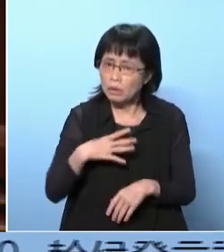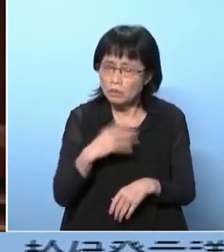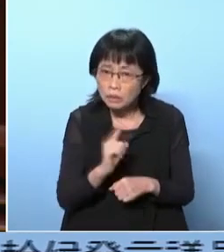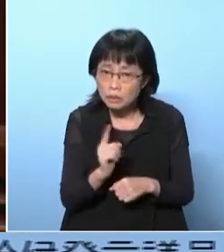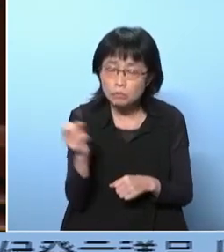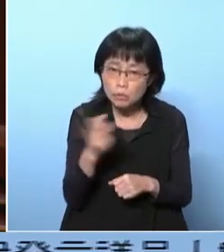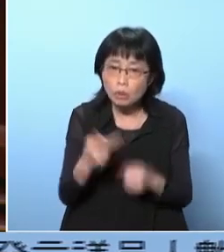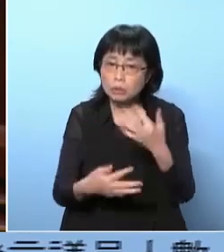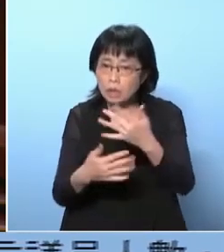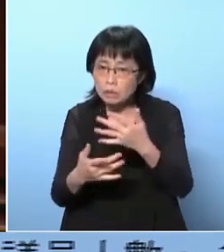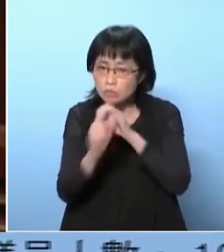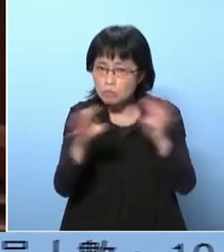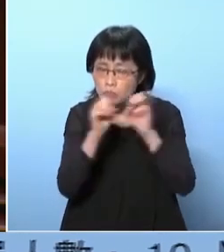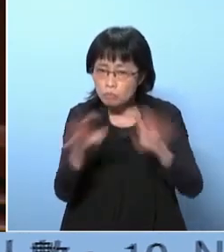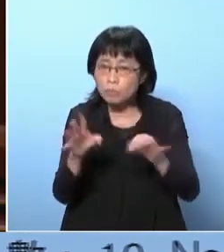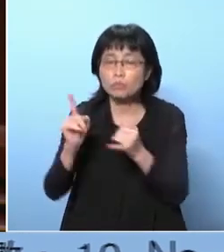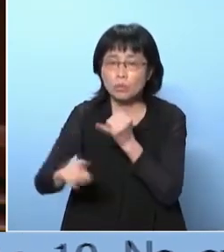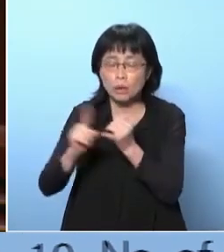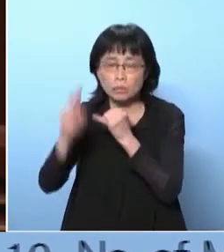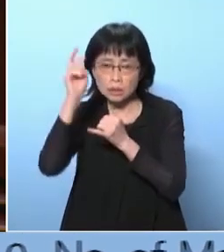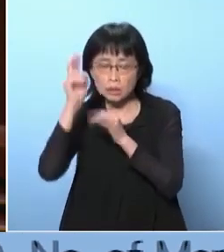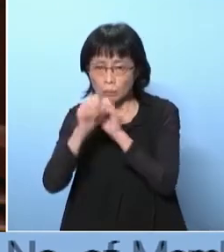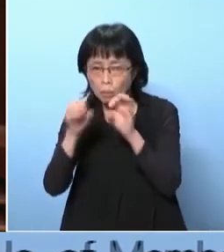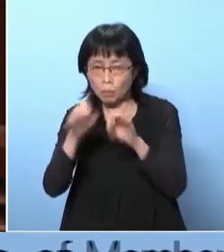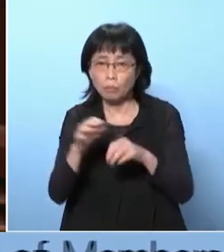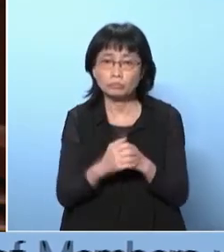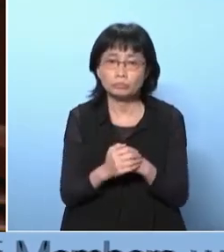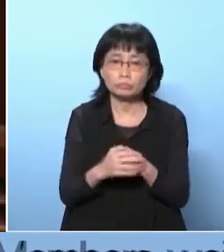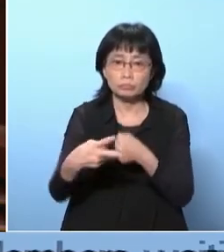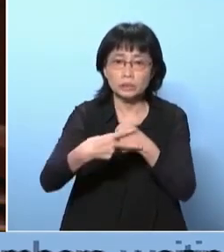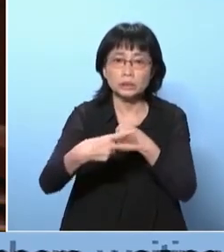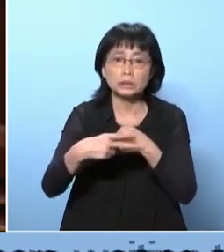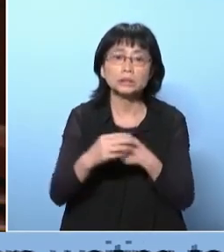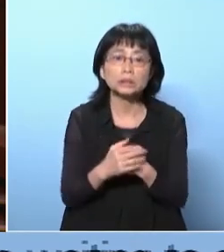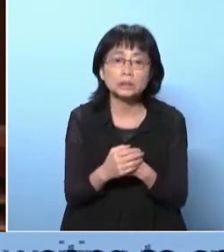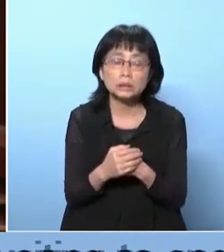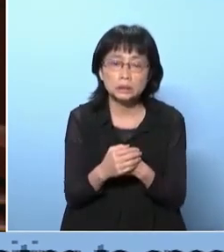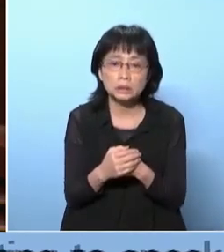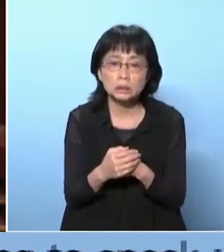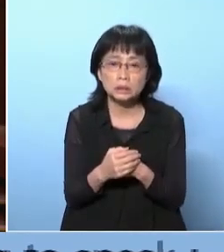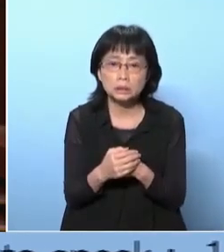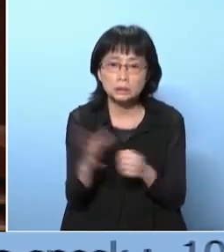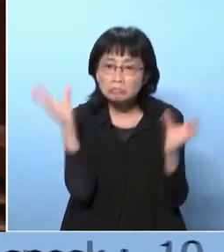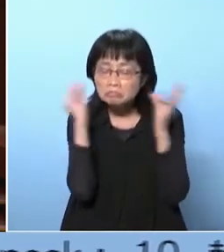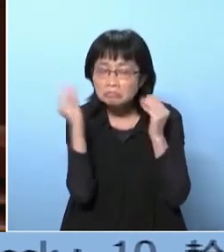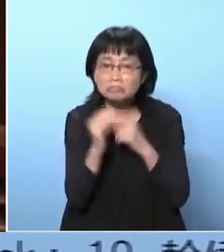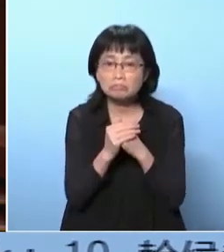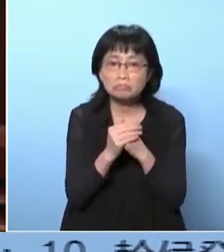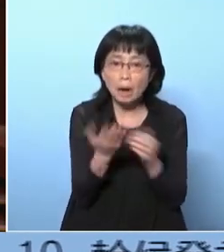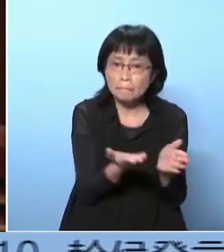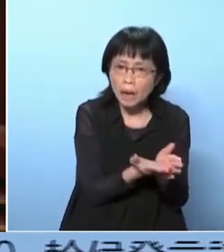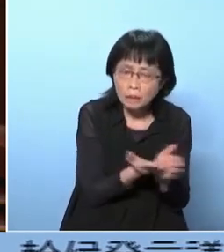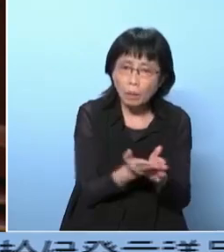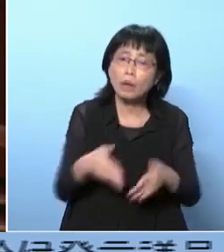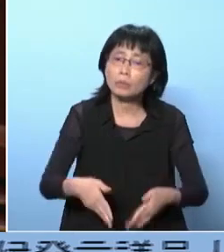何時會發表最終研究報告；第二，鑑於據悉由於包括碼頭